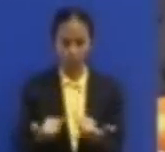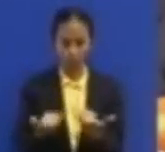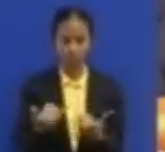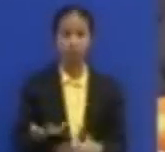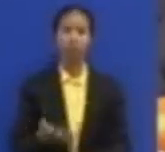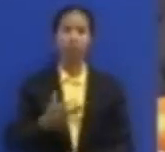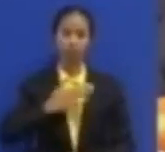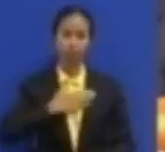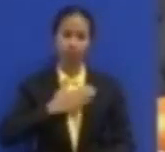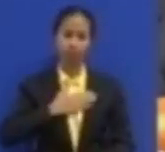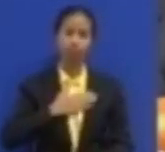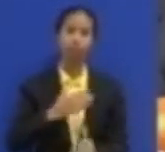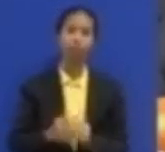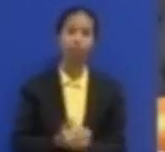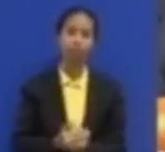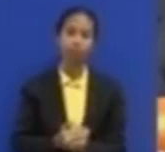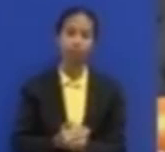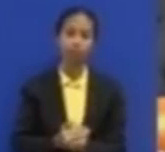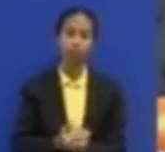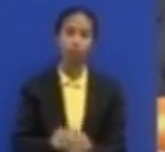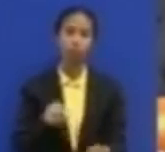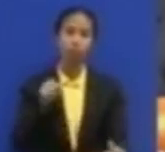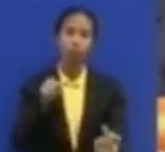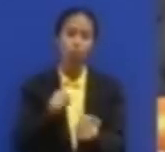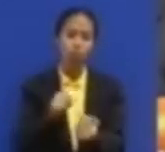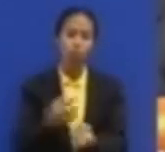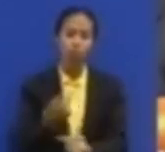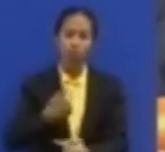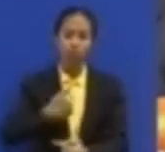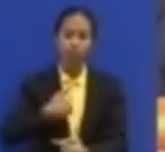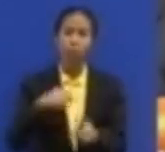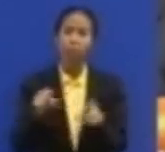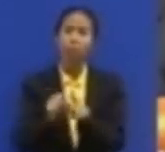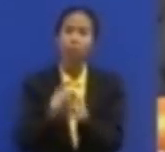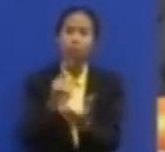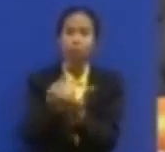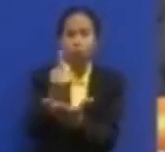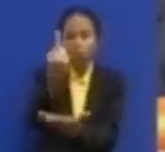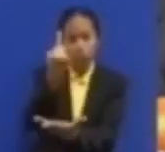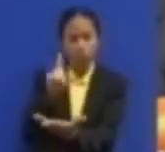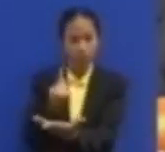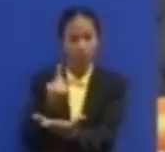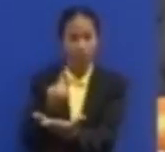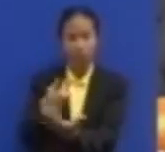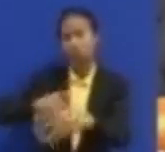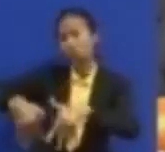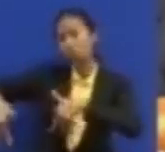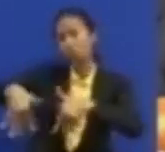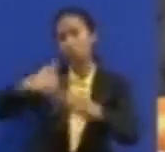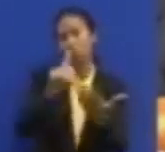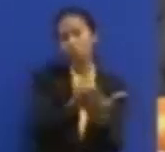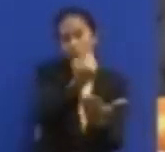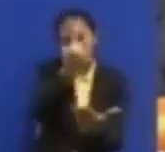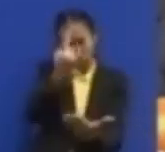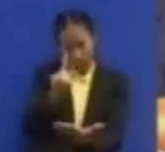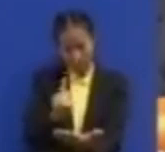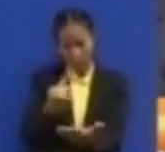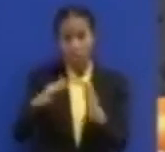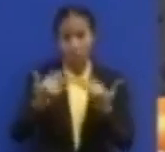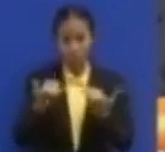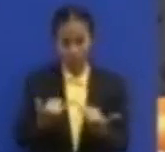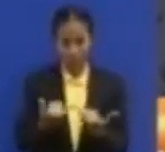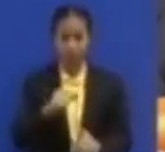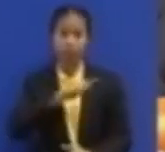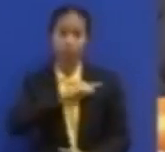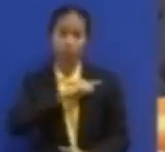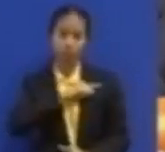น้าที่ในฐานะที่เราอาสามาเป็นตัวแทนของพี่น้องประชาชนในการที่จะได้ ขออนุญ